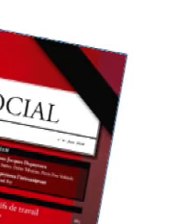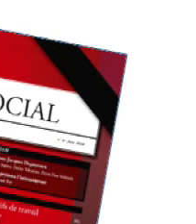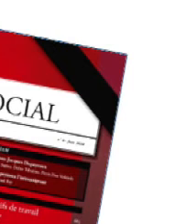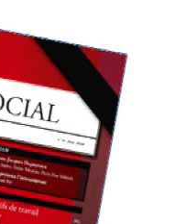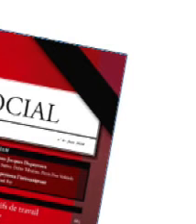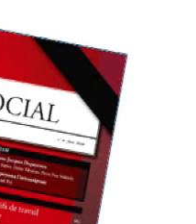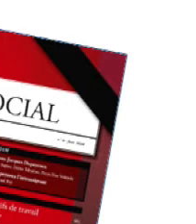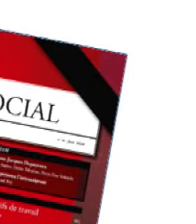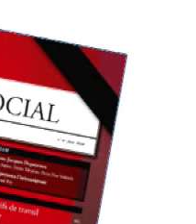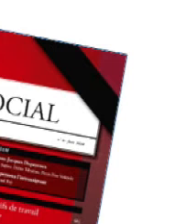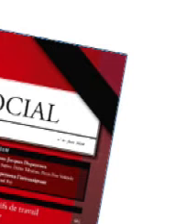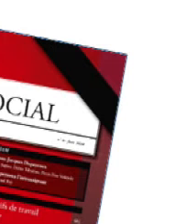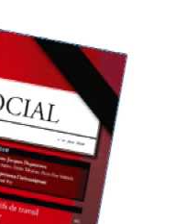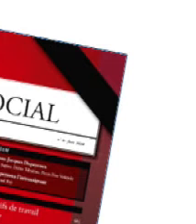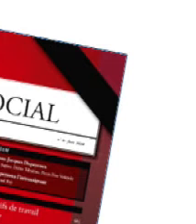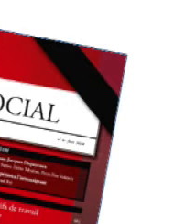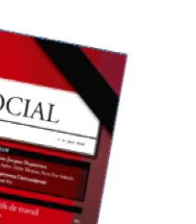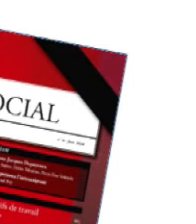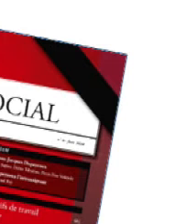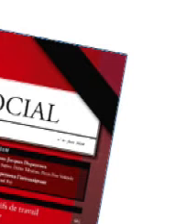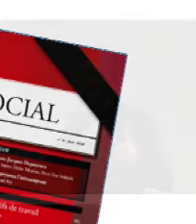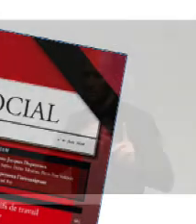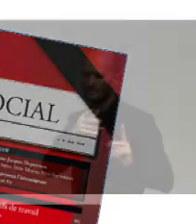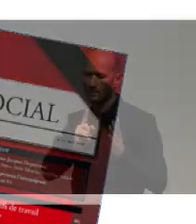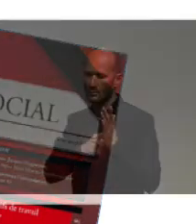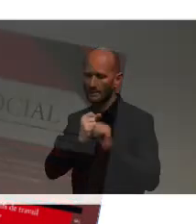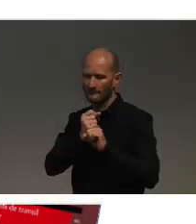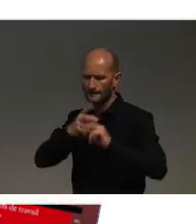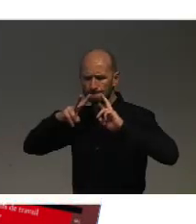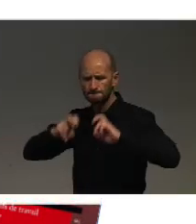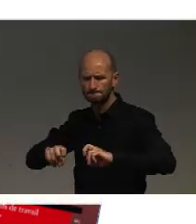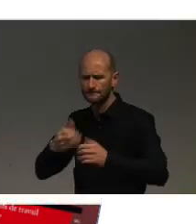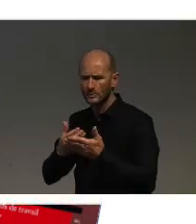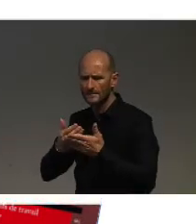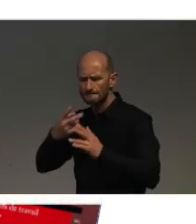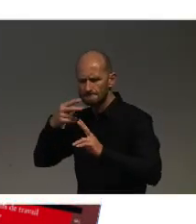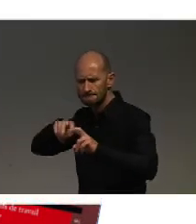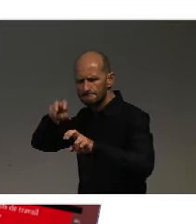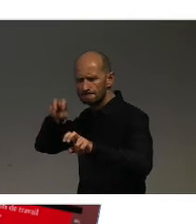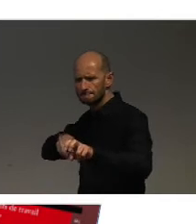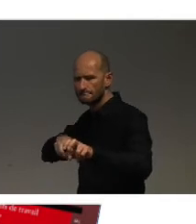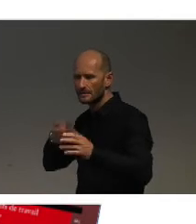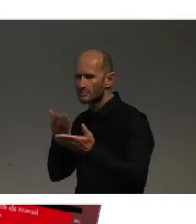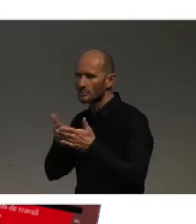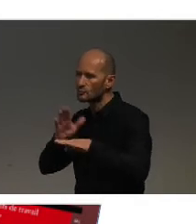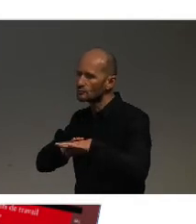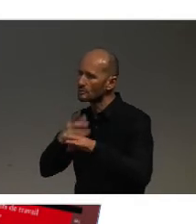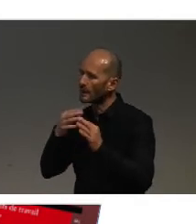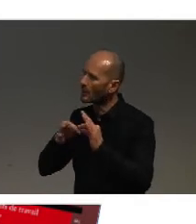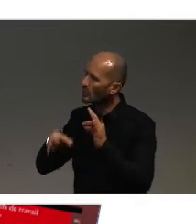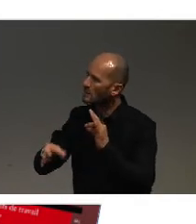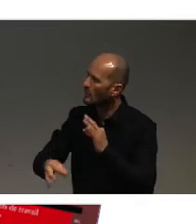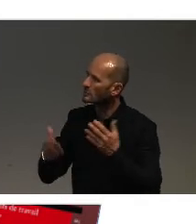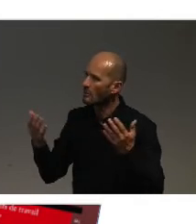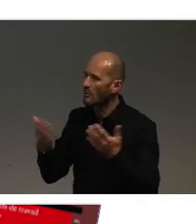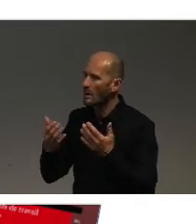qui a examiné un petit peu, qui a essayé d'anticiper ce que pouvait avoir comme conséquence l'utilisation